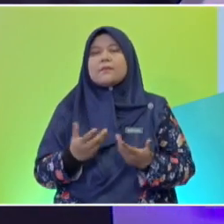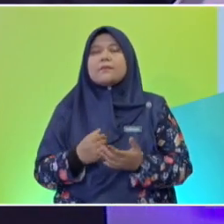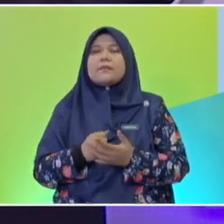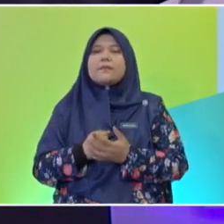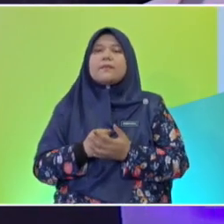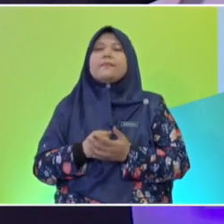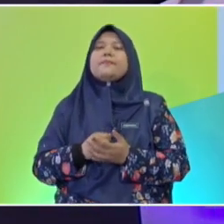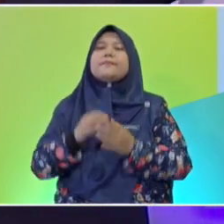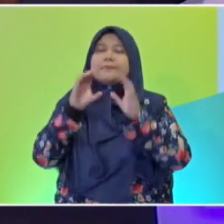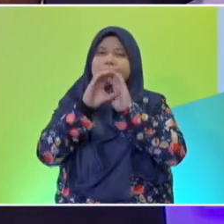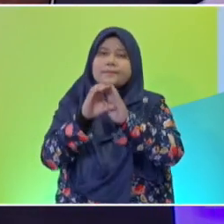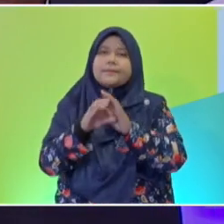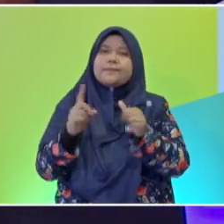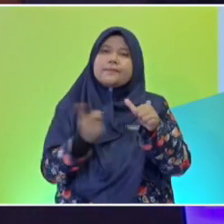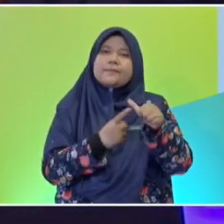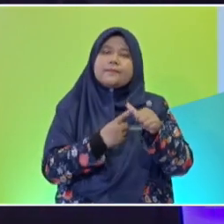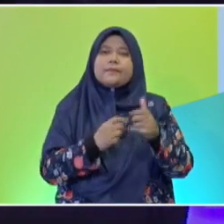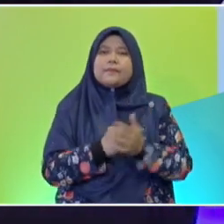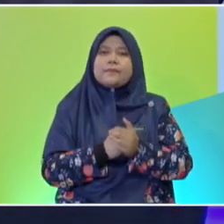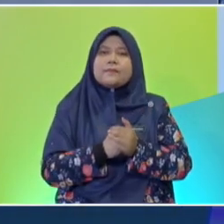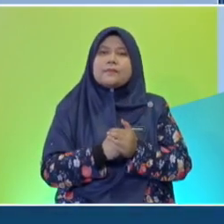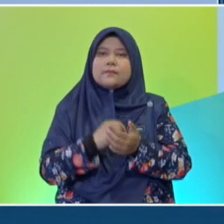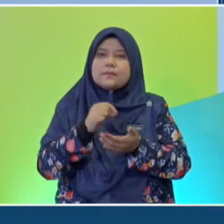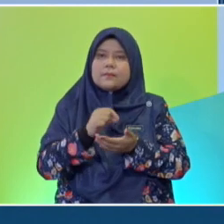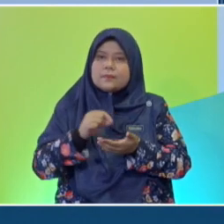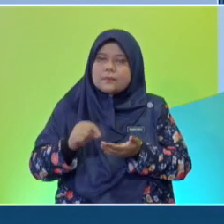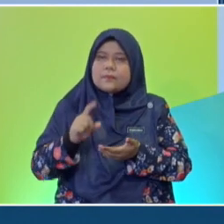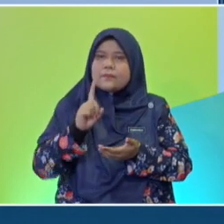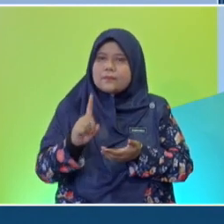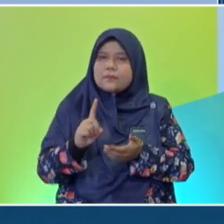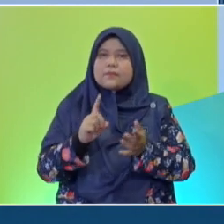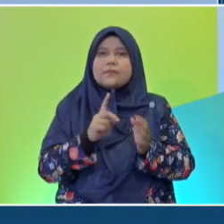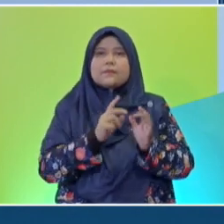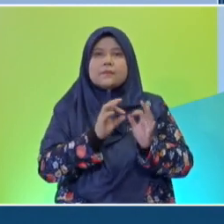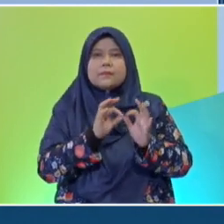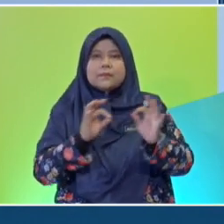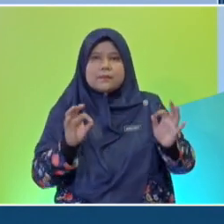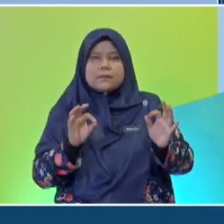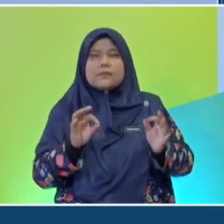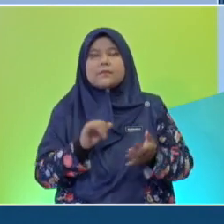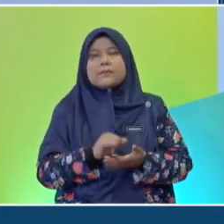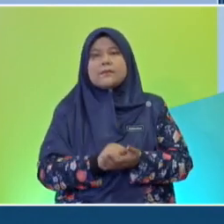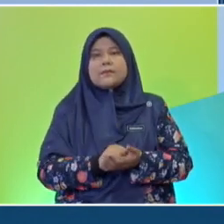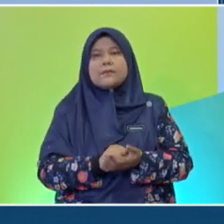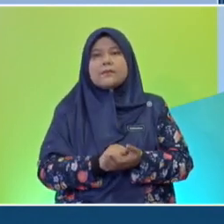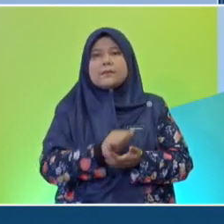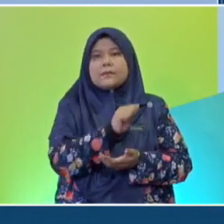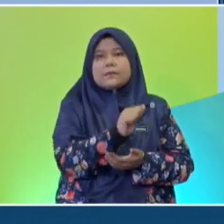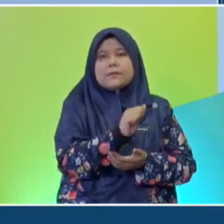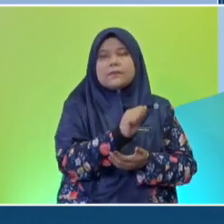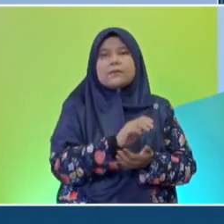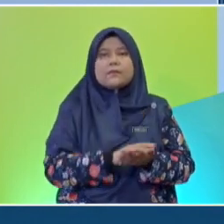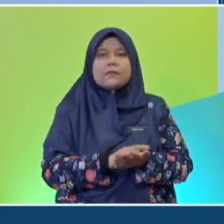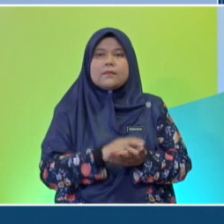contoh contoh yang pertama tulis satu kendaraan bagi setiap situasi yang berikut y jika 10